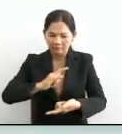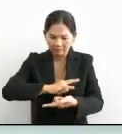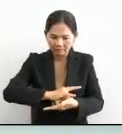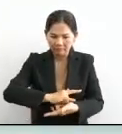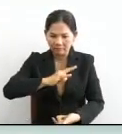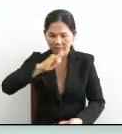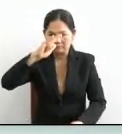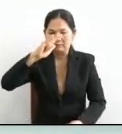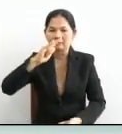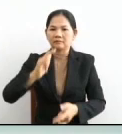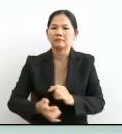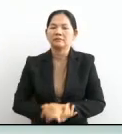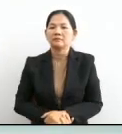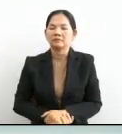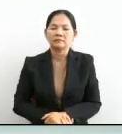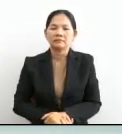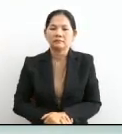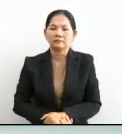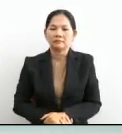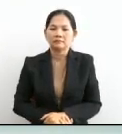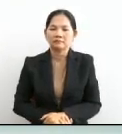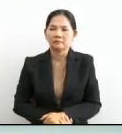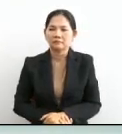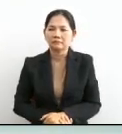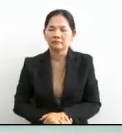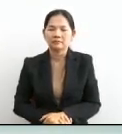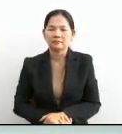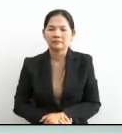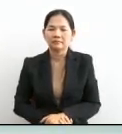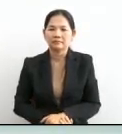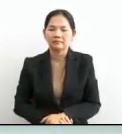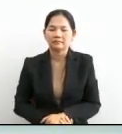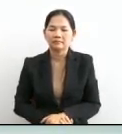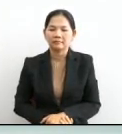đàm bấy bằng cán